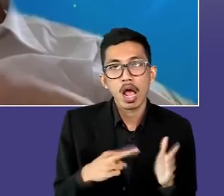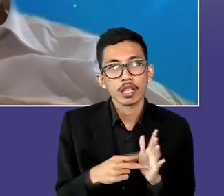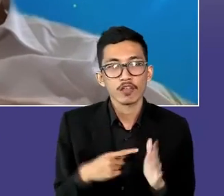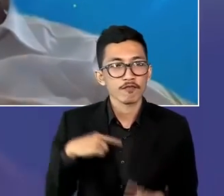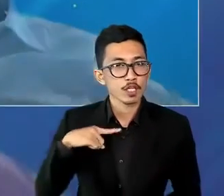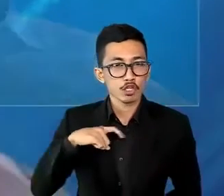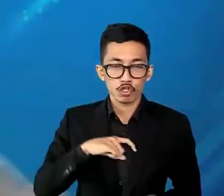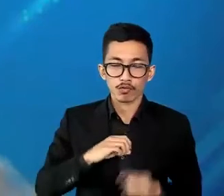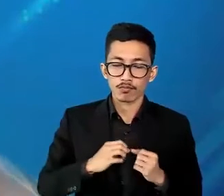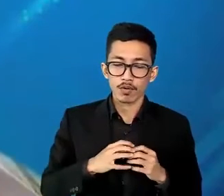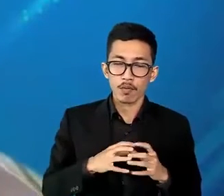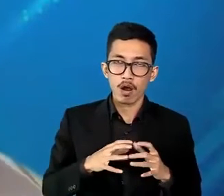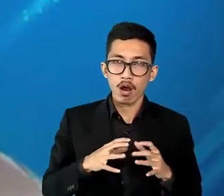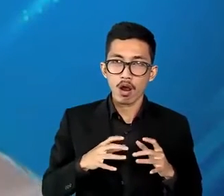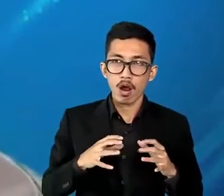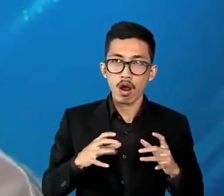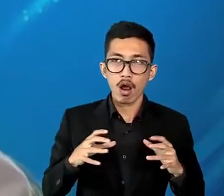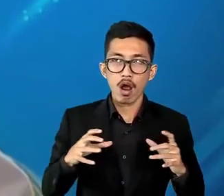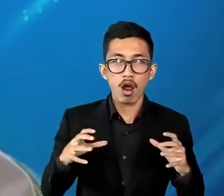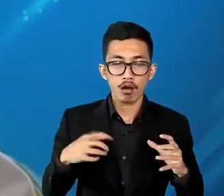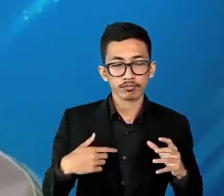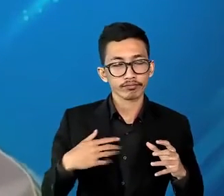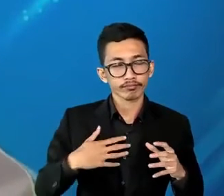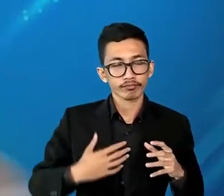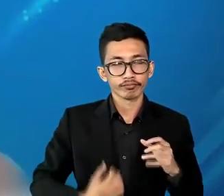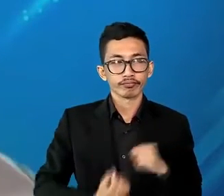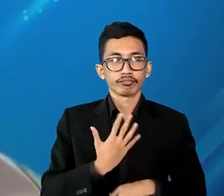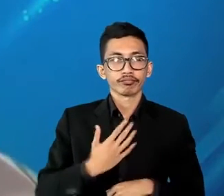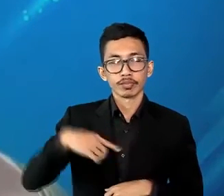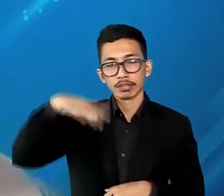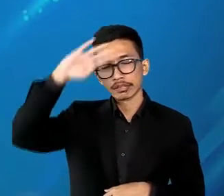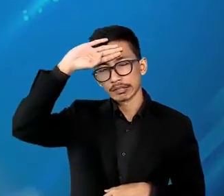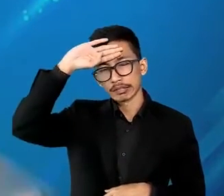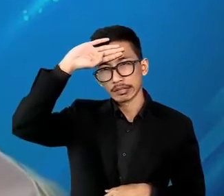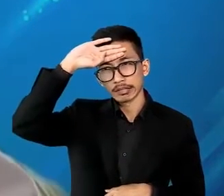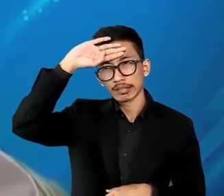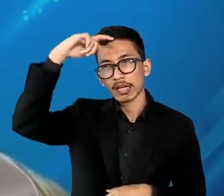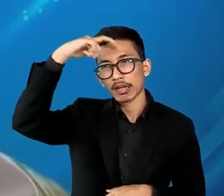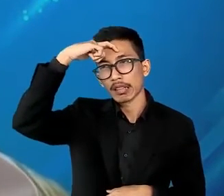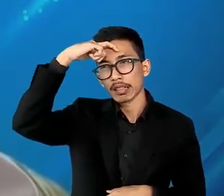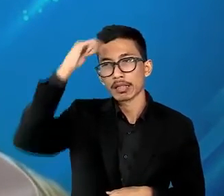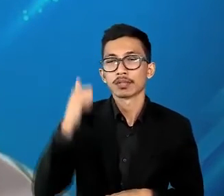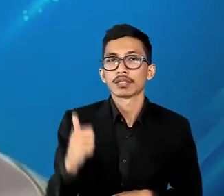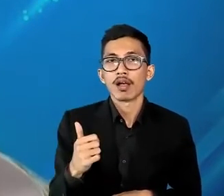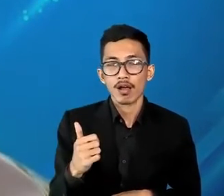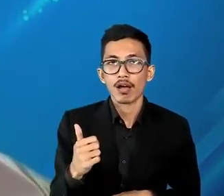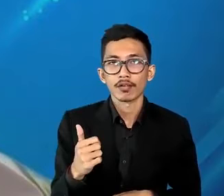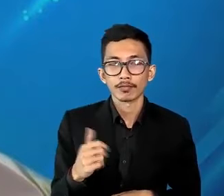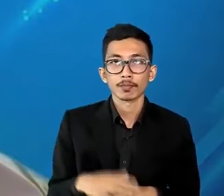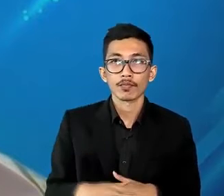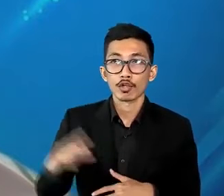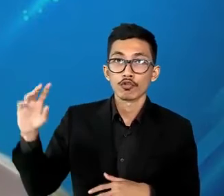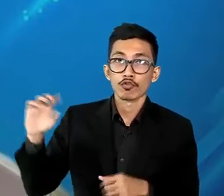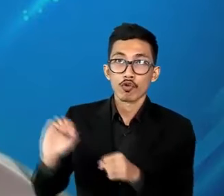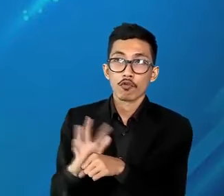akan berkembang dan kemudian menjadi orang itu sakit. Maka kalau virus itu masuk dalam tubuh kita, daya